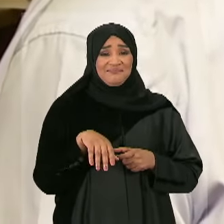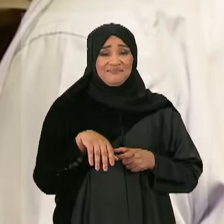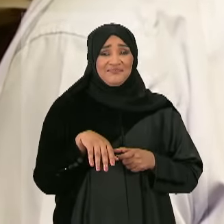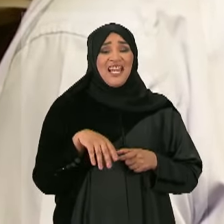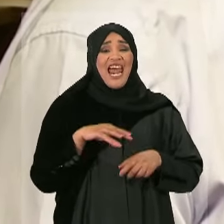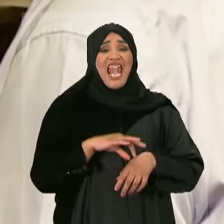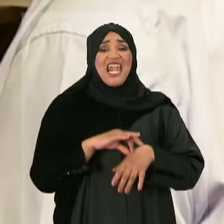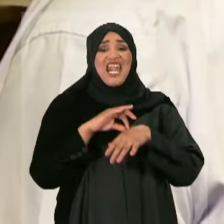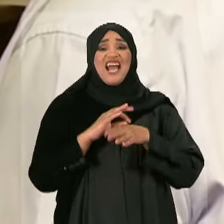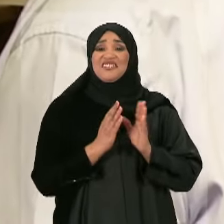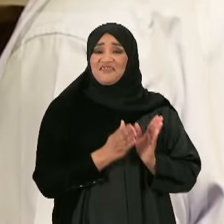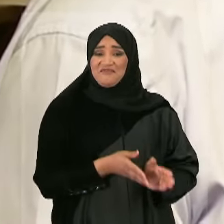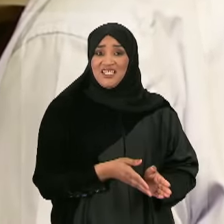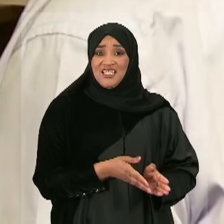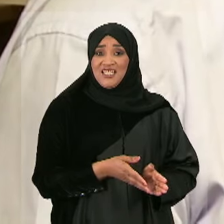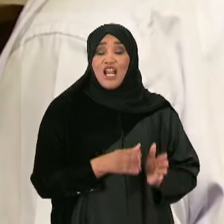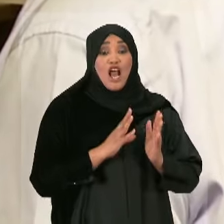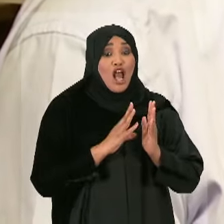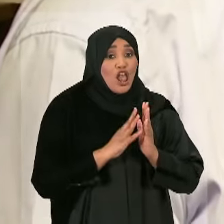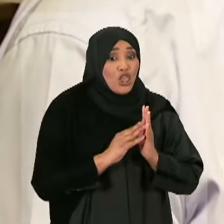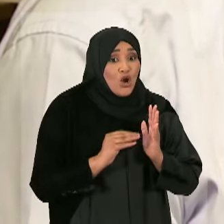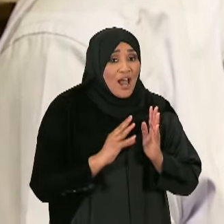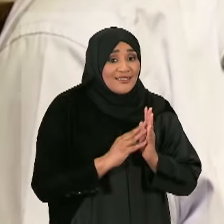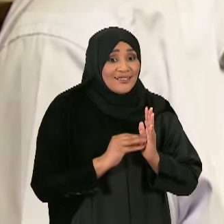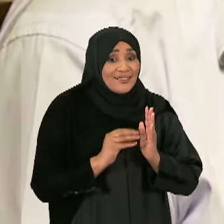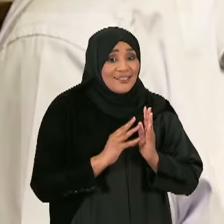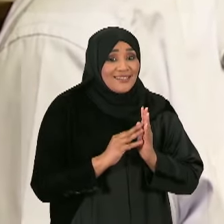عشان هيك أهمية هاي الأدوات اللي استعملت